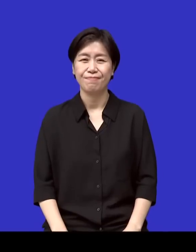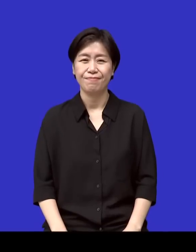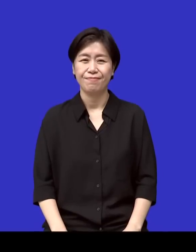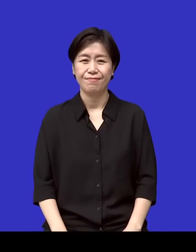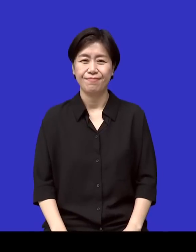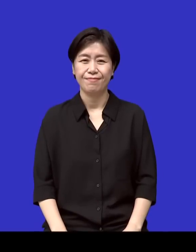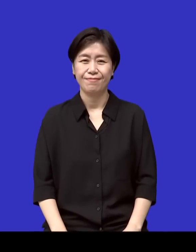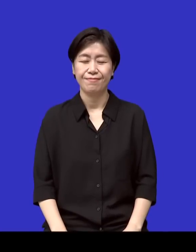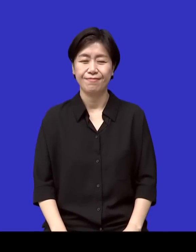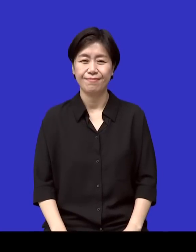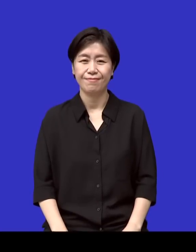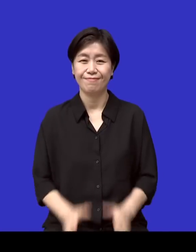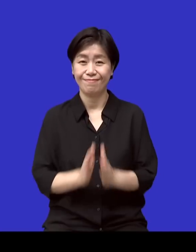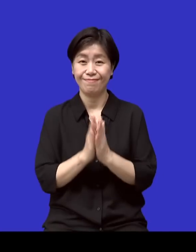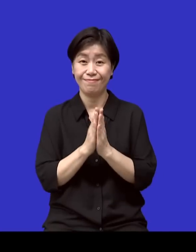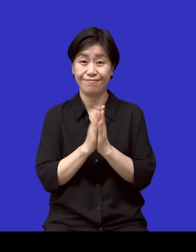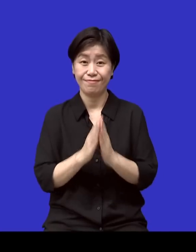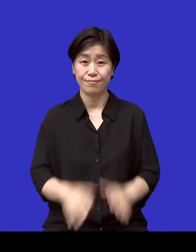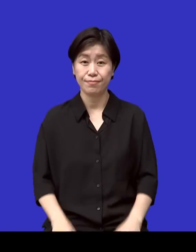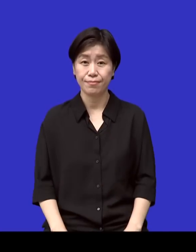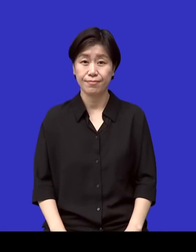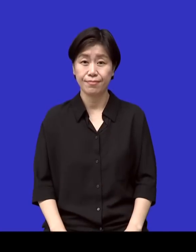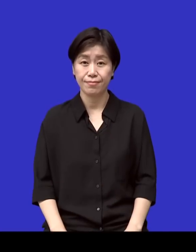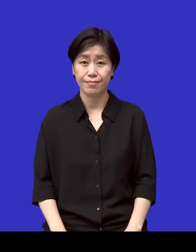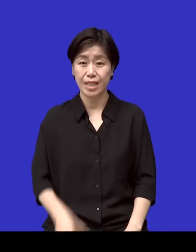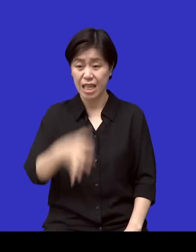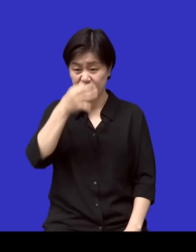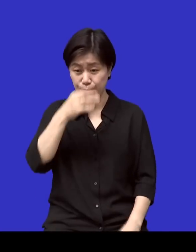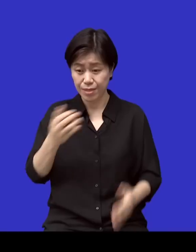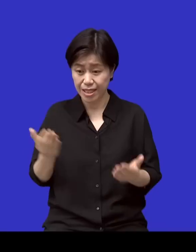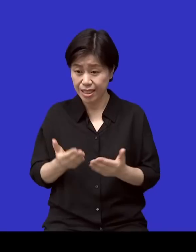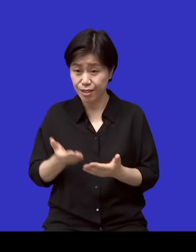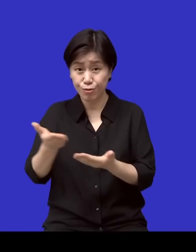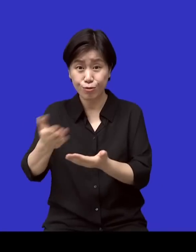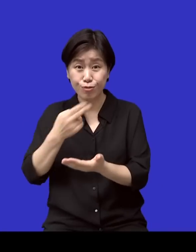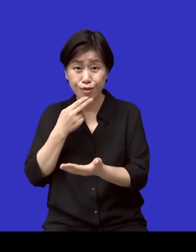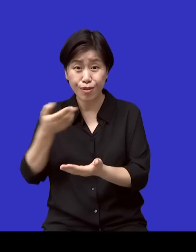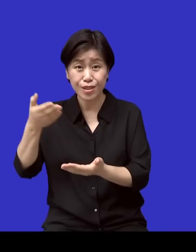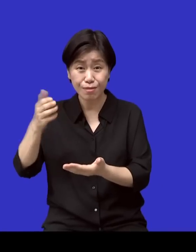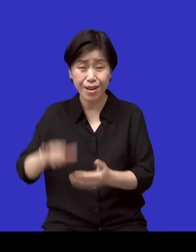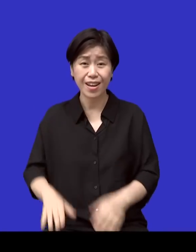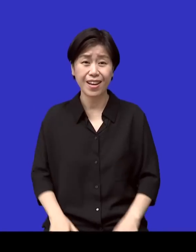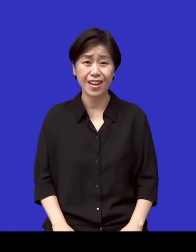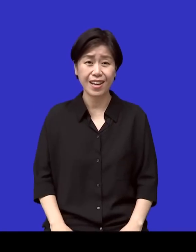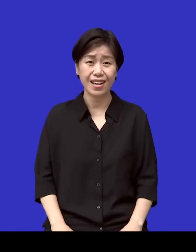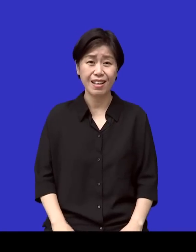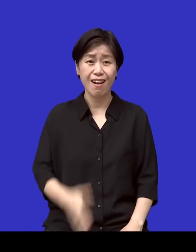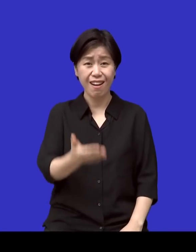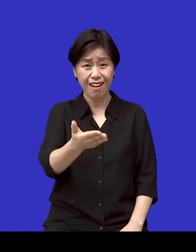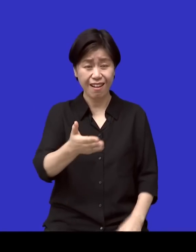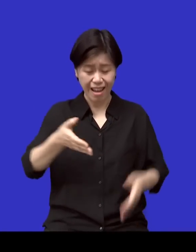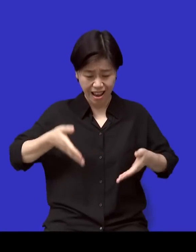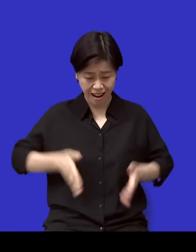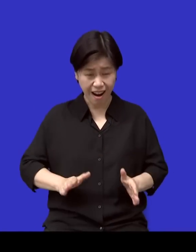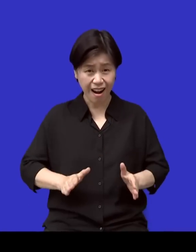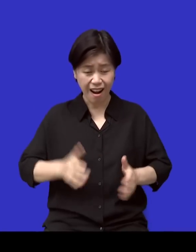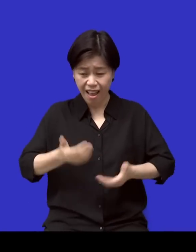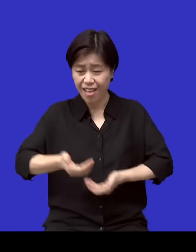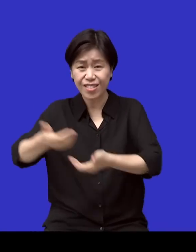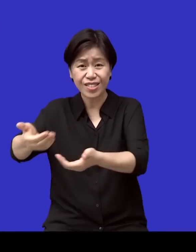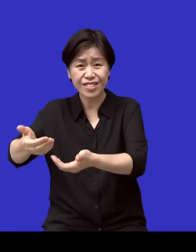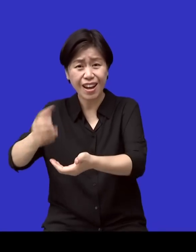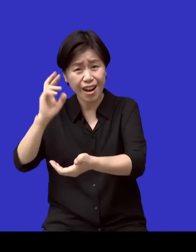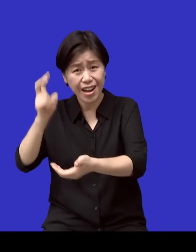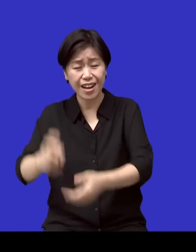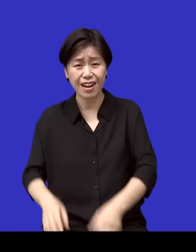얼마나 멋진 좋으시겠어요. 감사합니다. 물은 안 묻히겠지만 애는 봐줘야 돼요. 그죠? 네, 이제 결혼하면 차라리 또 무릎 묻히게 해주는 게 무릎 나아요. 묻히는 게 나아요. 네, 애 보는 게 더 더